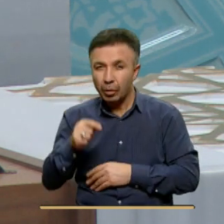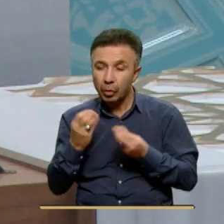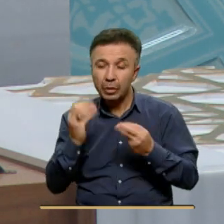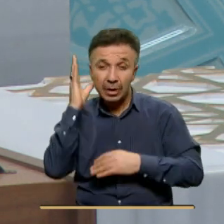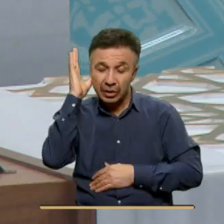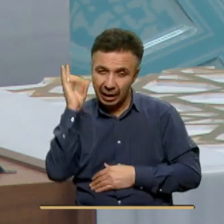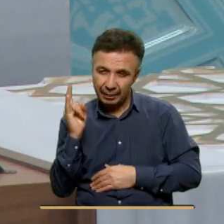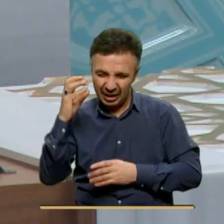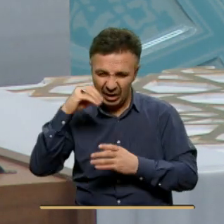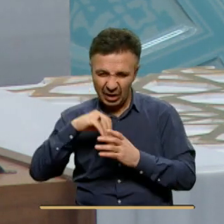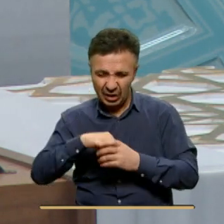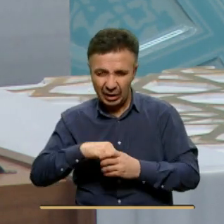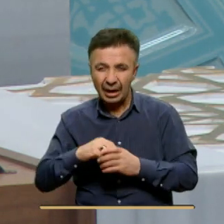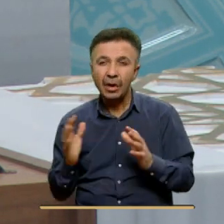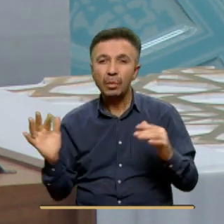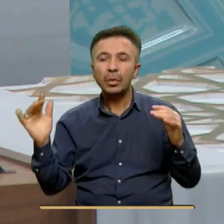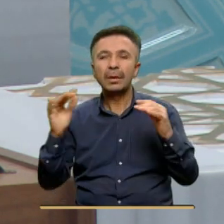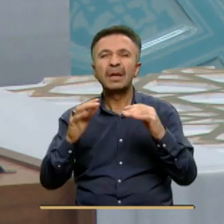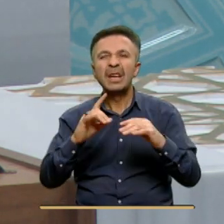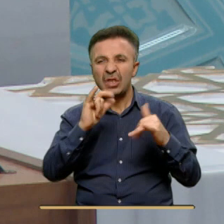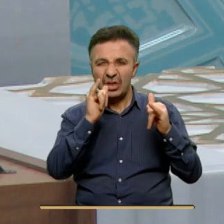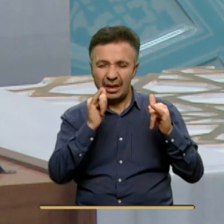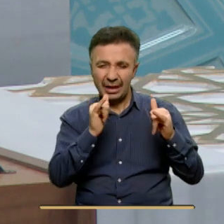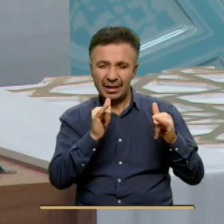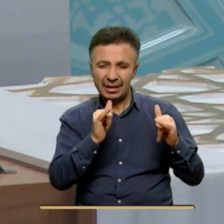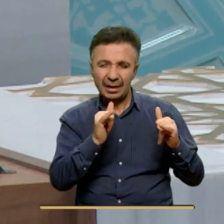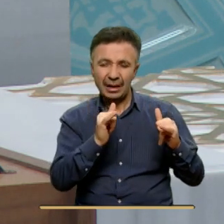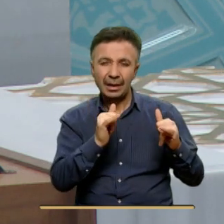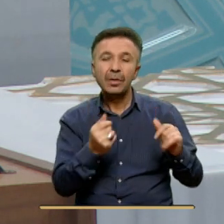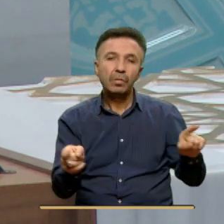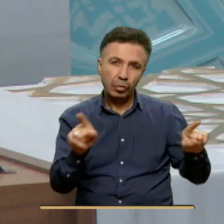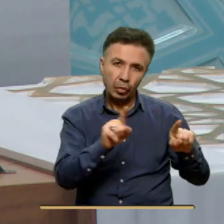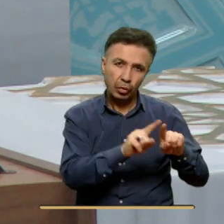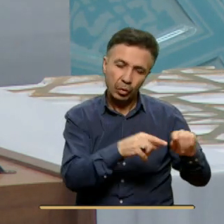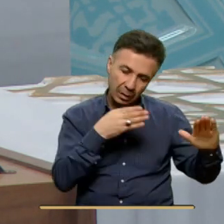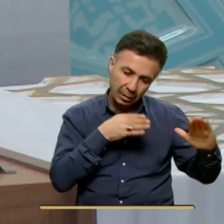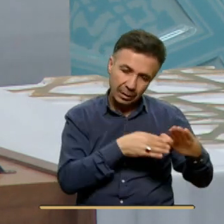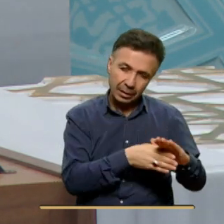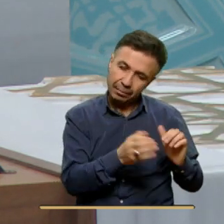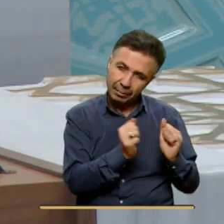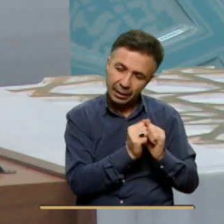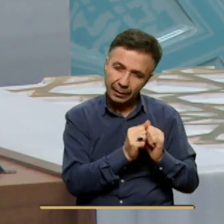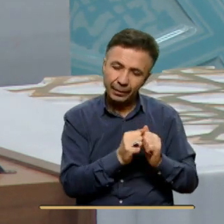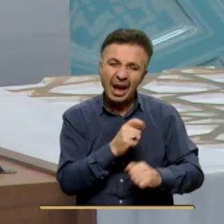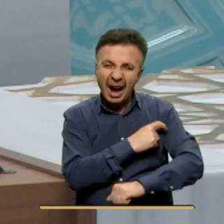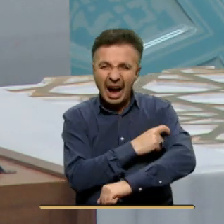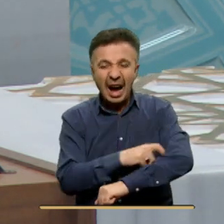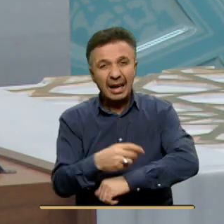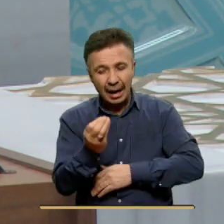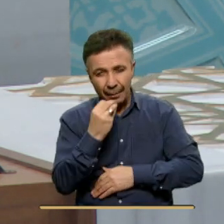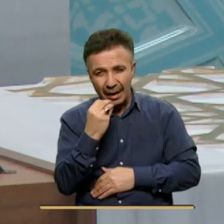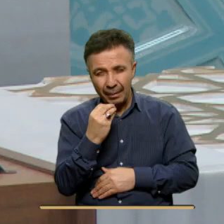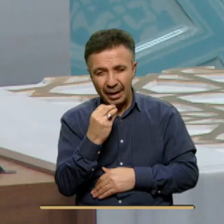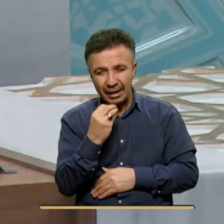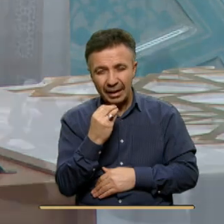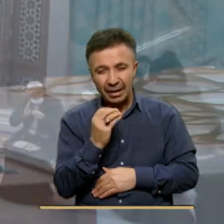mabetlerde buluştuğu gibi cennetinde de buluştursun. Haramla beslenmenin